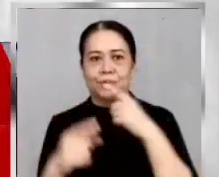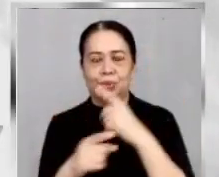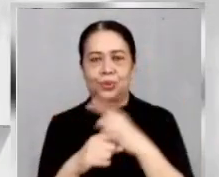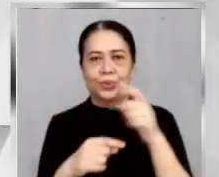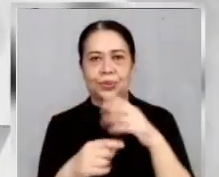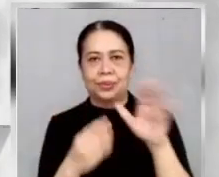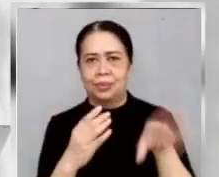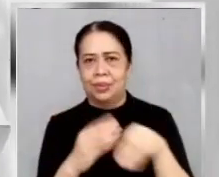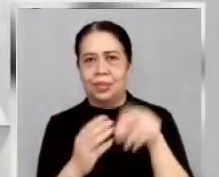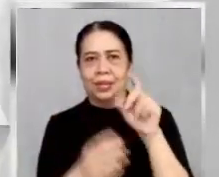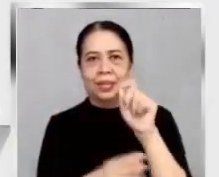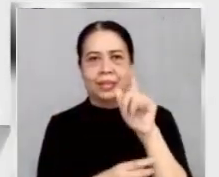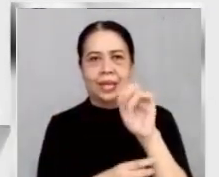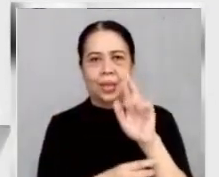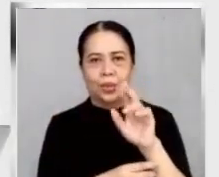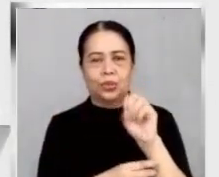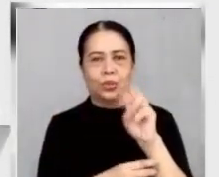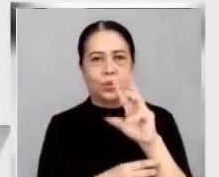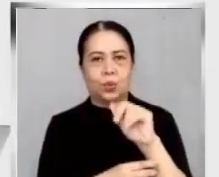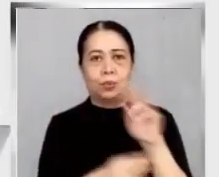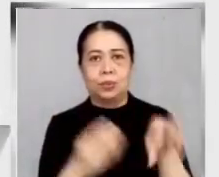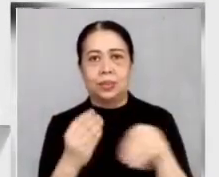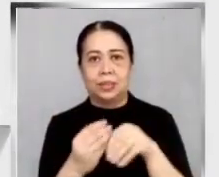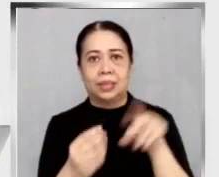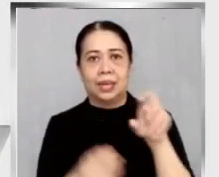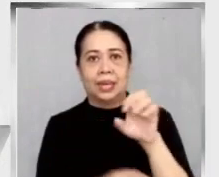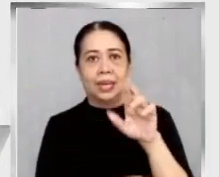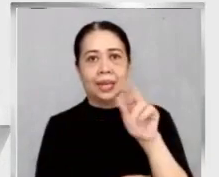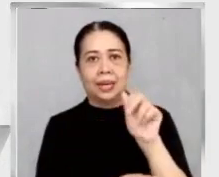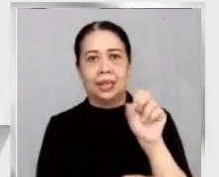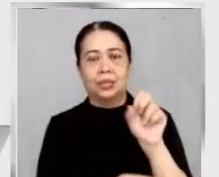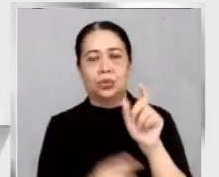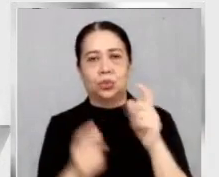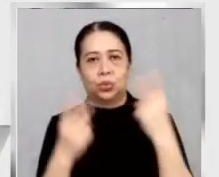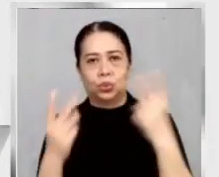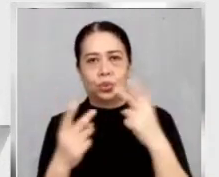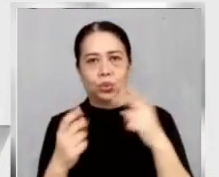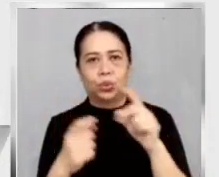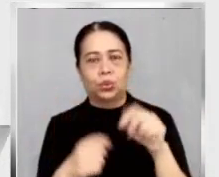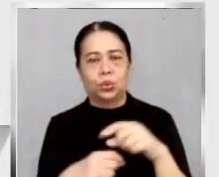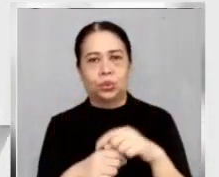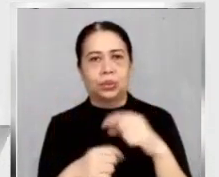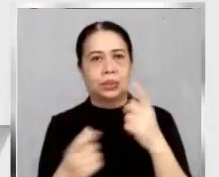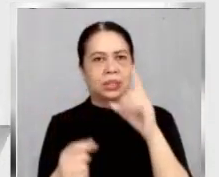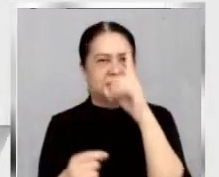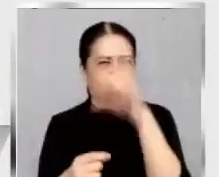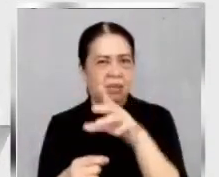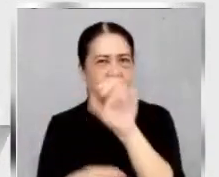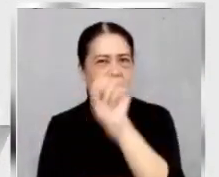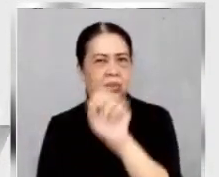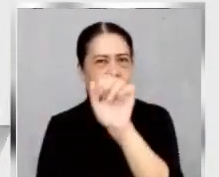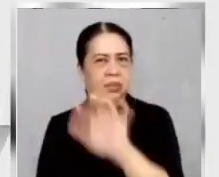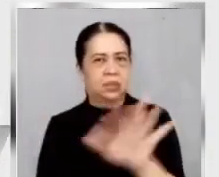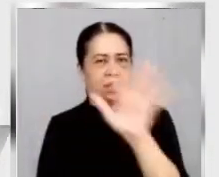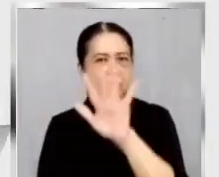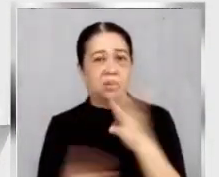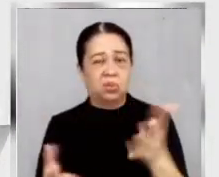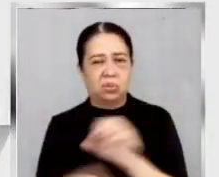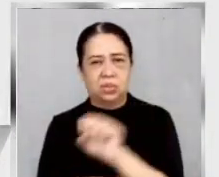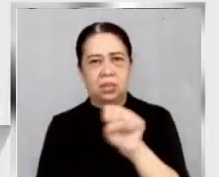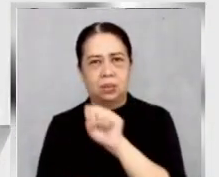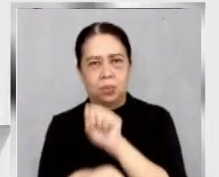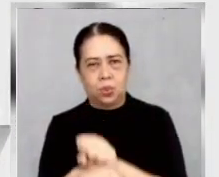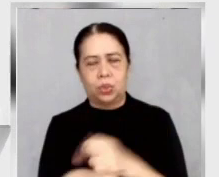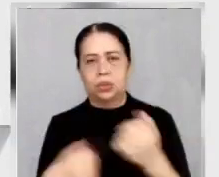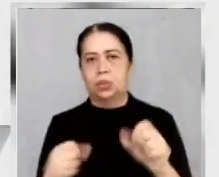Swift ng 3 more shows sa kanyang Eras Tour sa Singapore na nag-iisang stop sa Southeast Asia. This July na ang ticket selling para sa